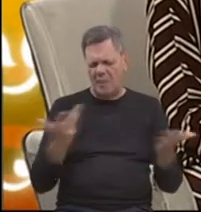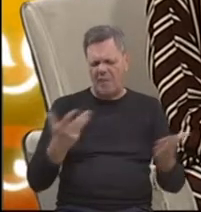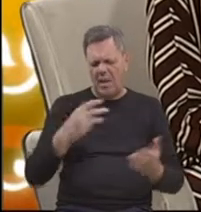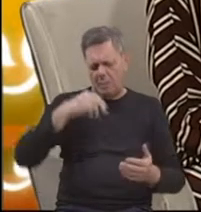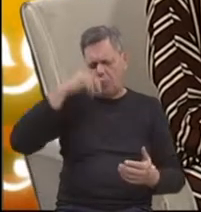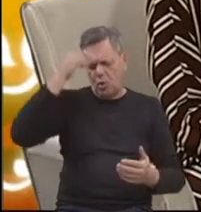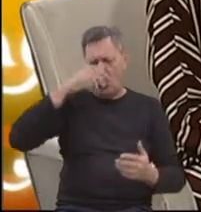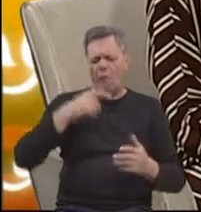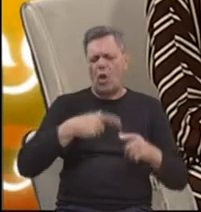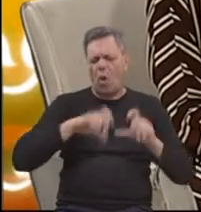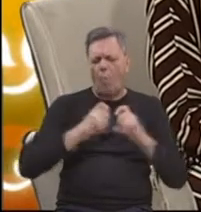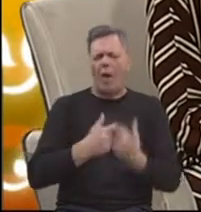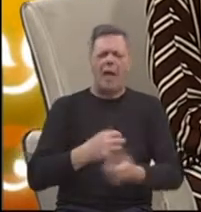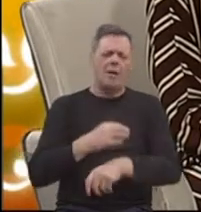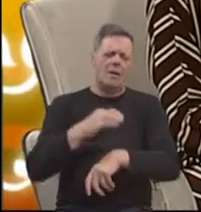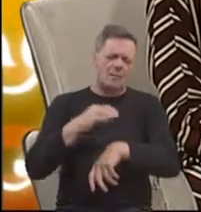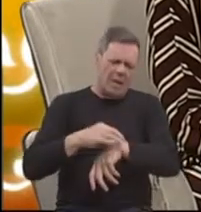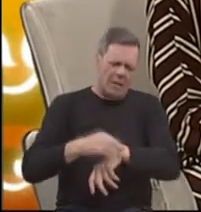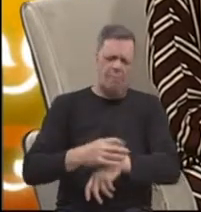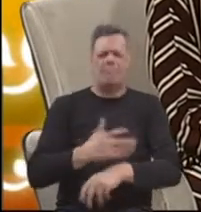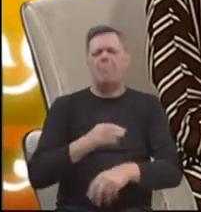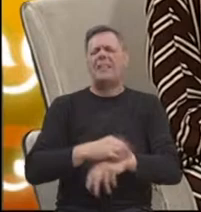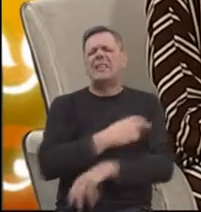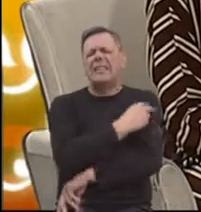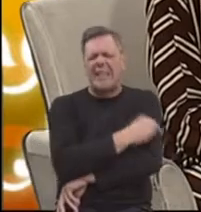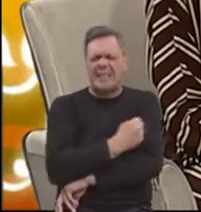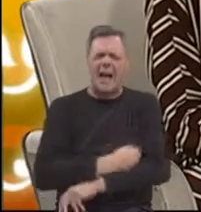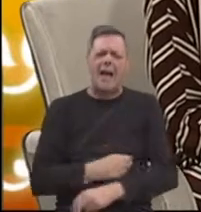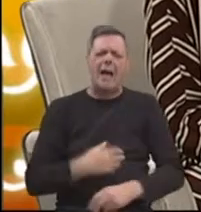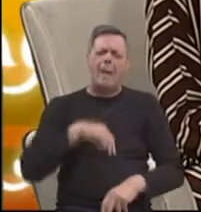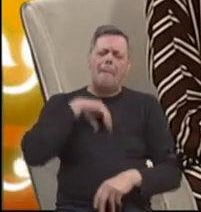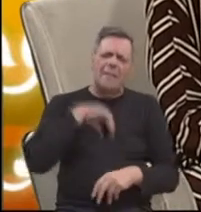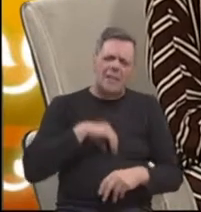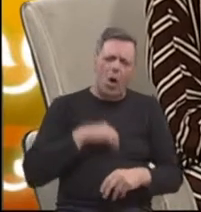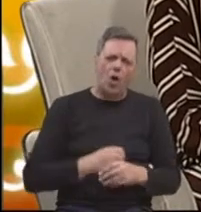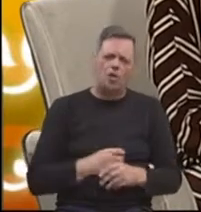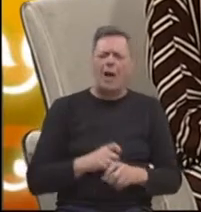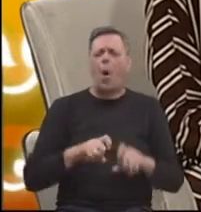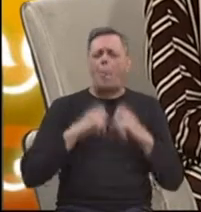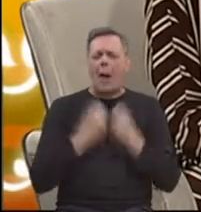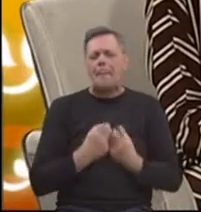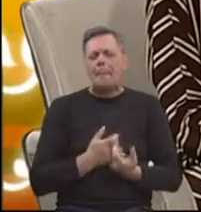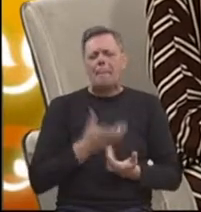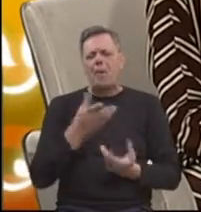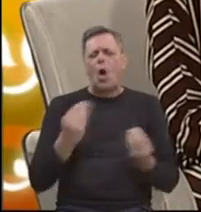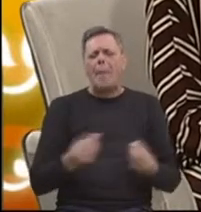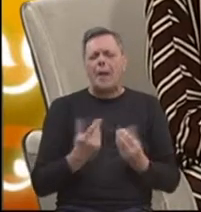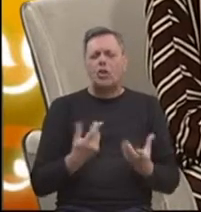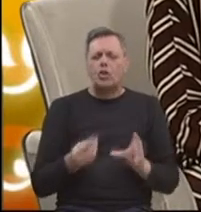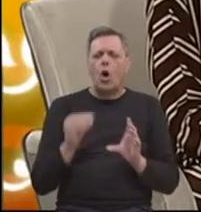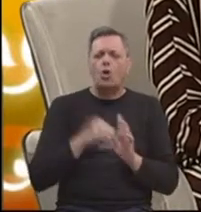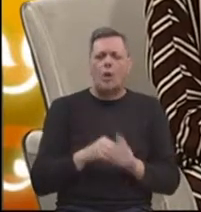komora, dakle liječnička, ljekarnička, komora medicinskih sestara, ali i psihološka komora. Dakle, to je nešto što ih